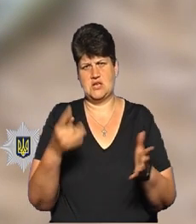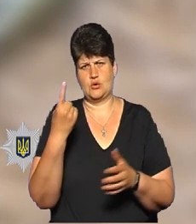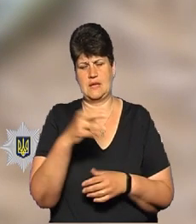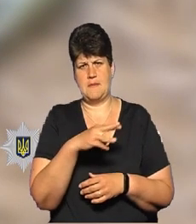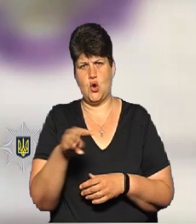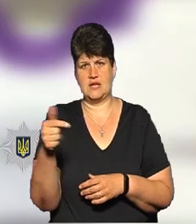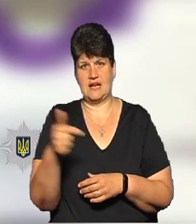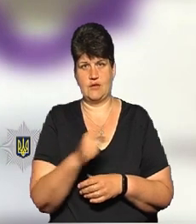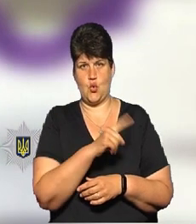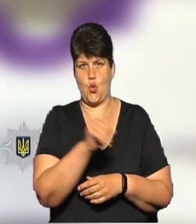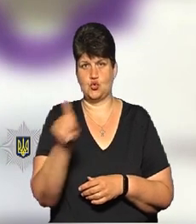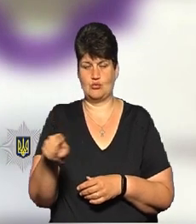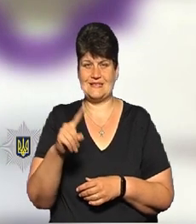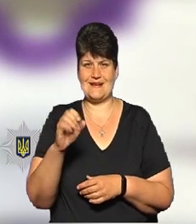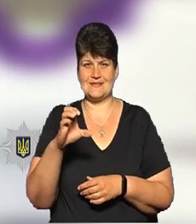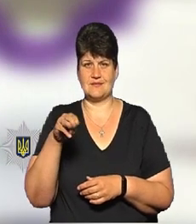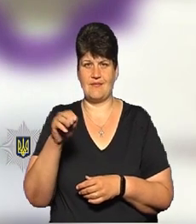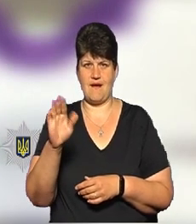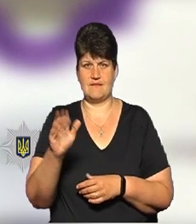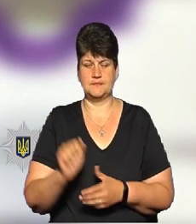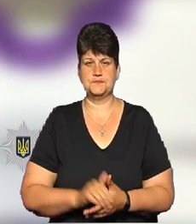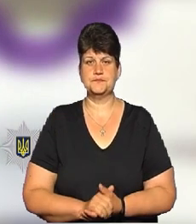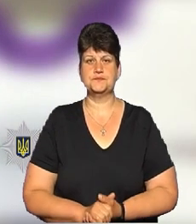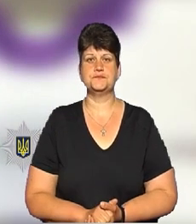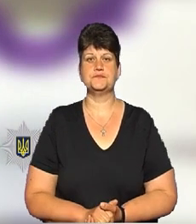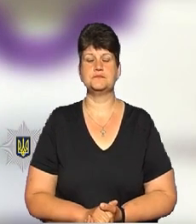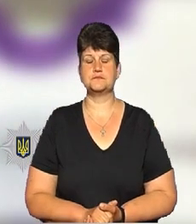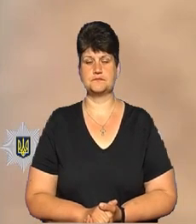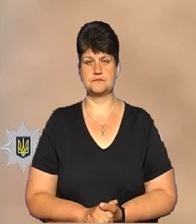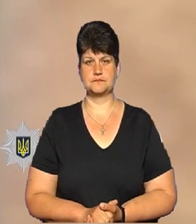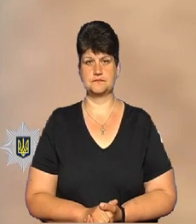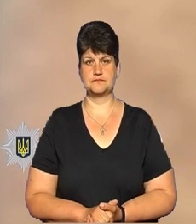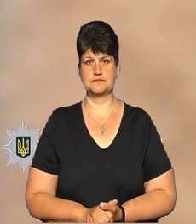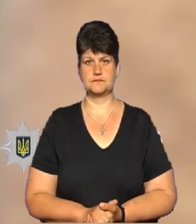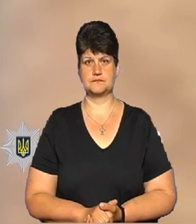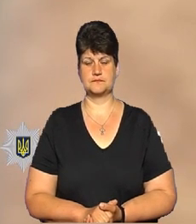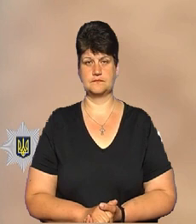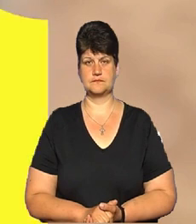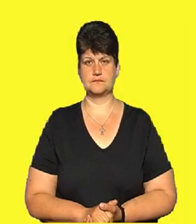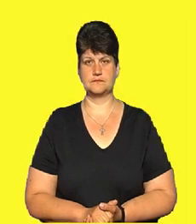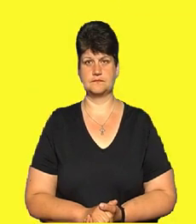кожного. Любов Гадомська, Василь Панчук. Новини на Суспільному. Тернопіль.